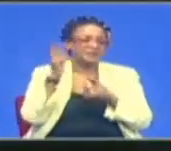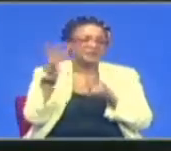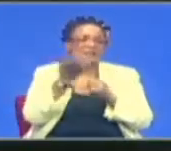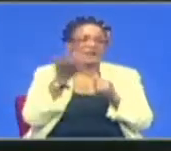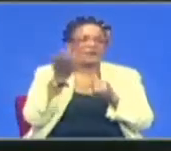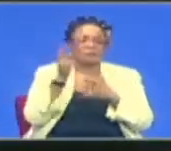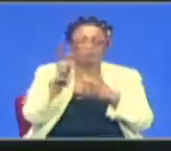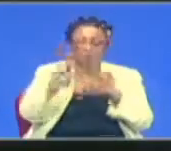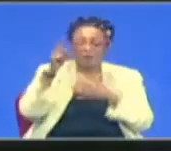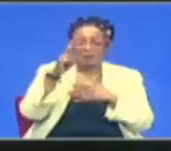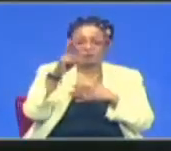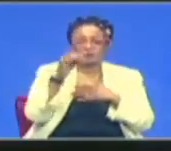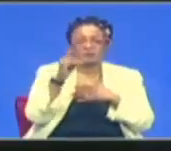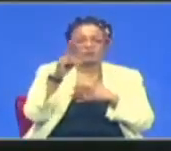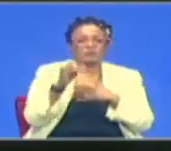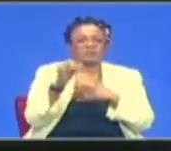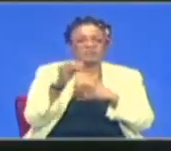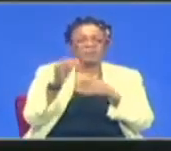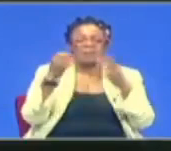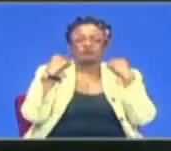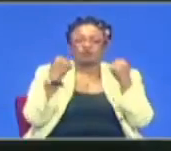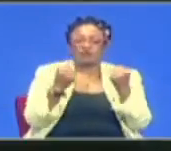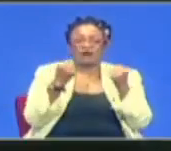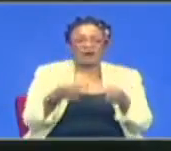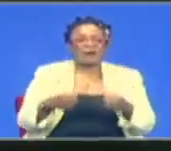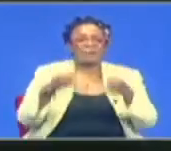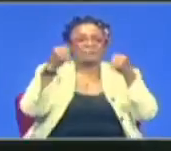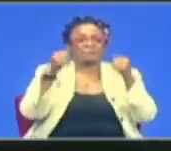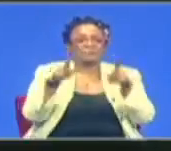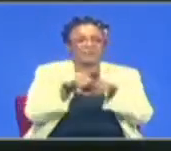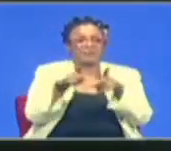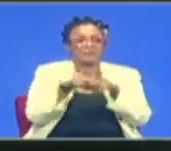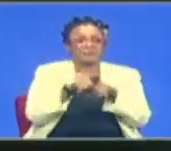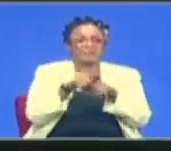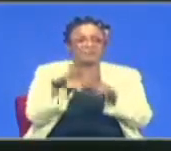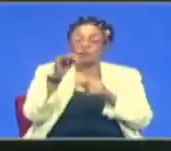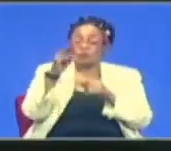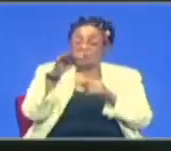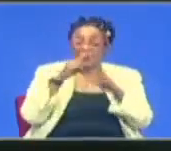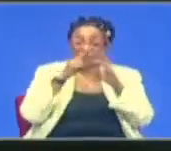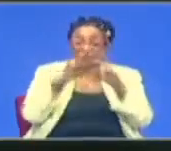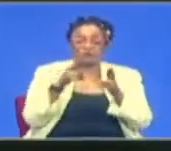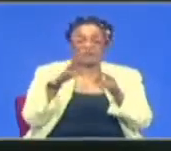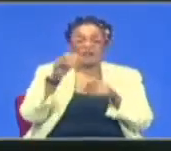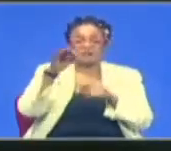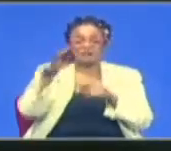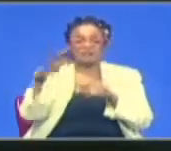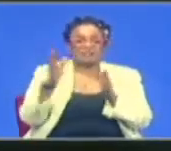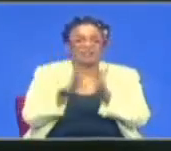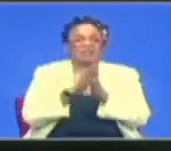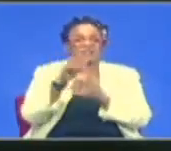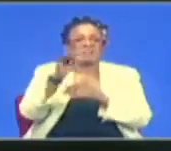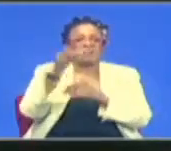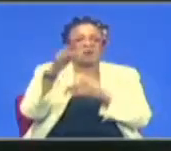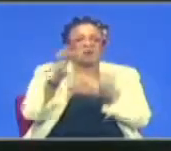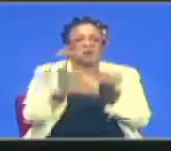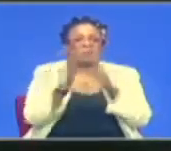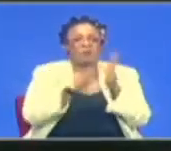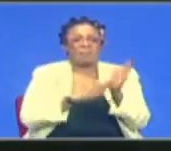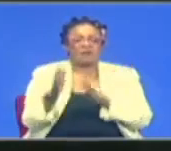the 2020 Mashujaa Cup. And as Yoshua Mako reports, Ingwe and Shabana are currently preparing for